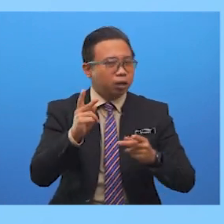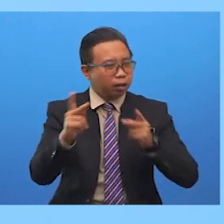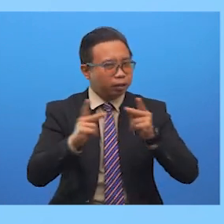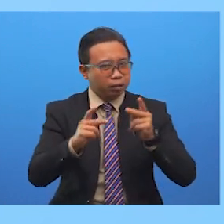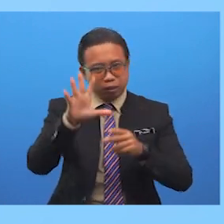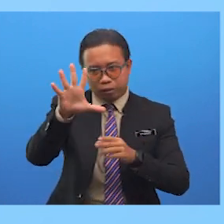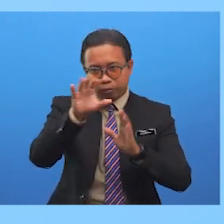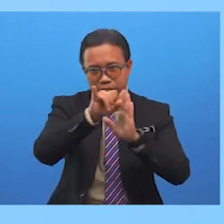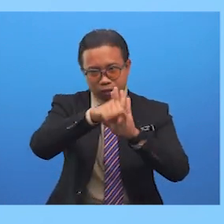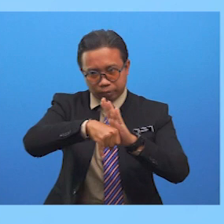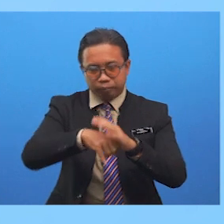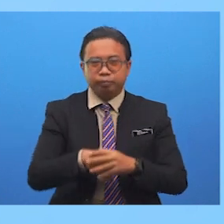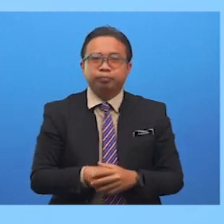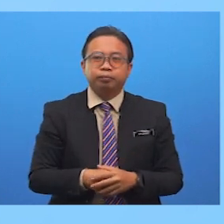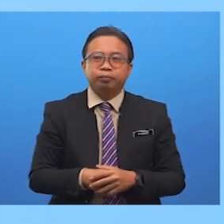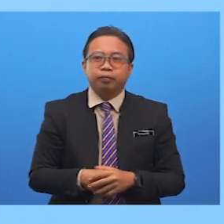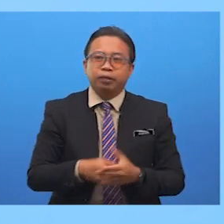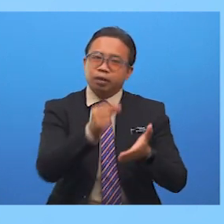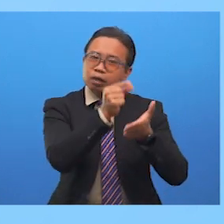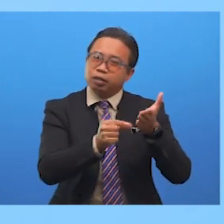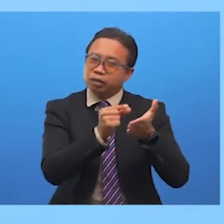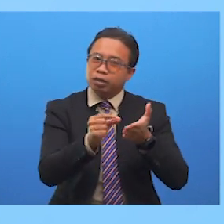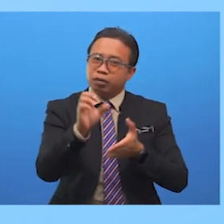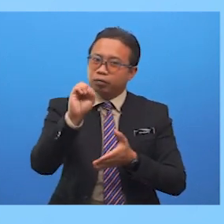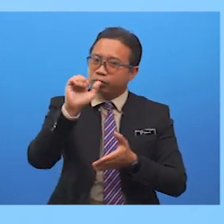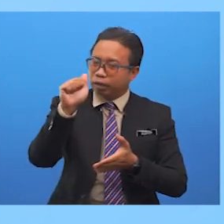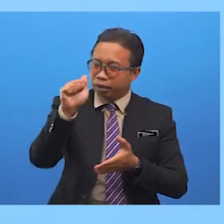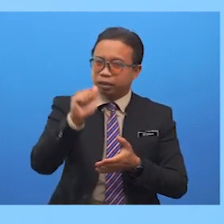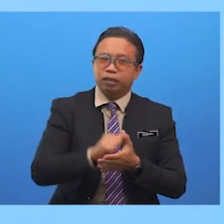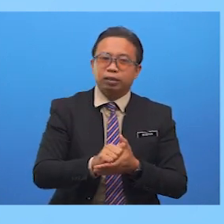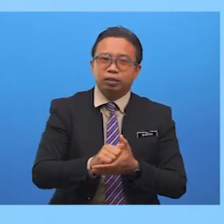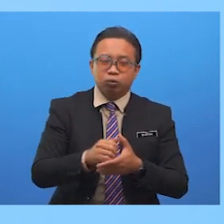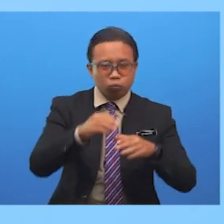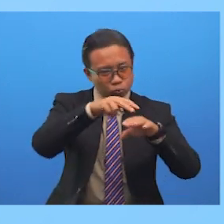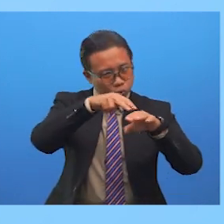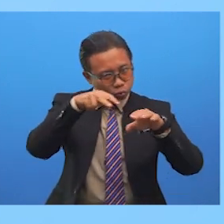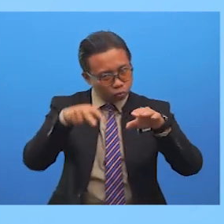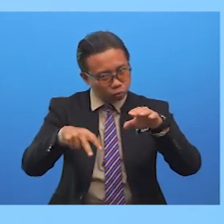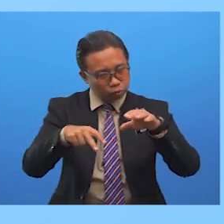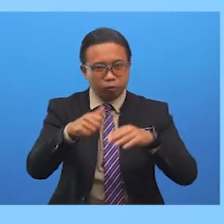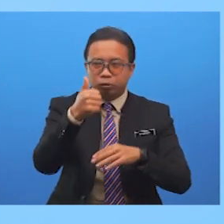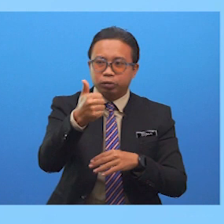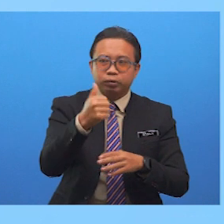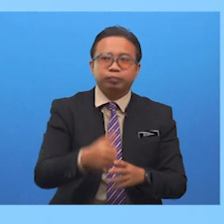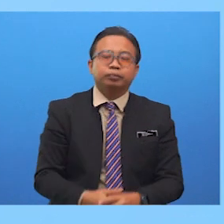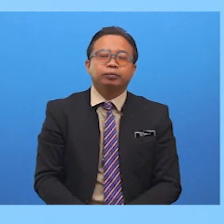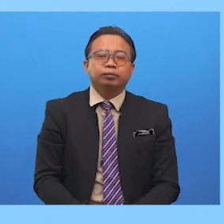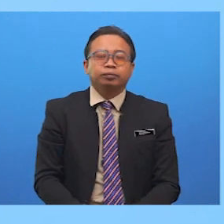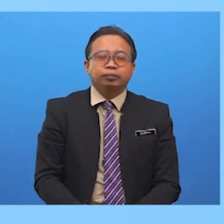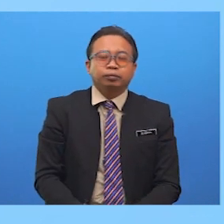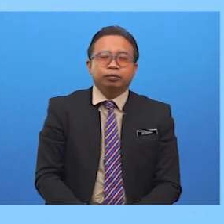lima Jam grafo menunjukkan kecenderungan grafik yang positif